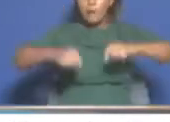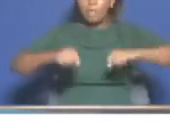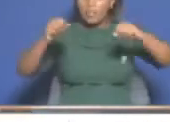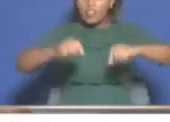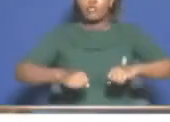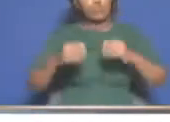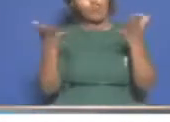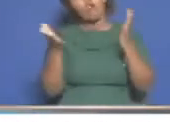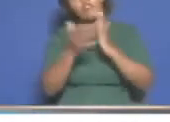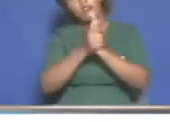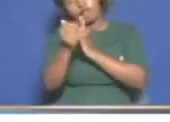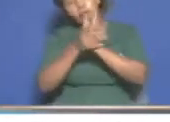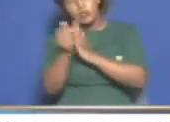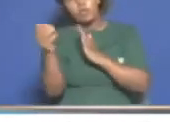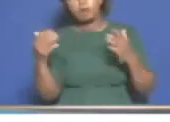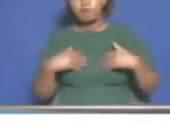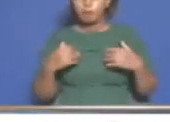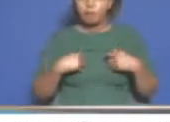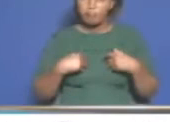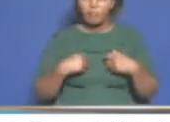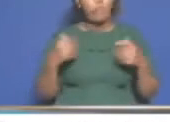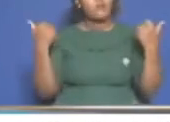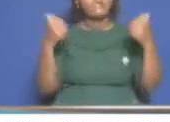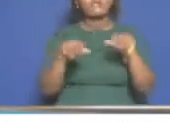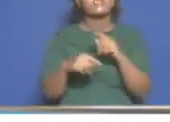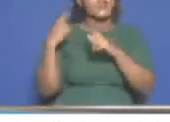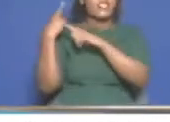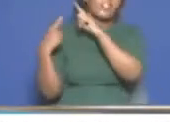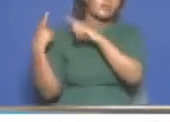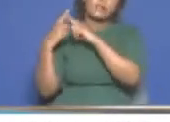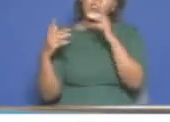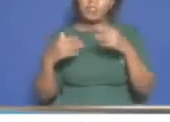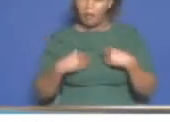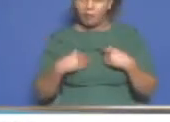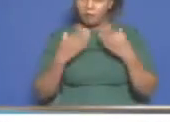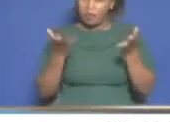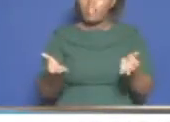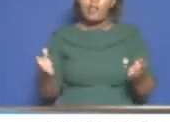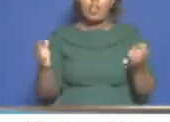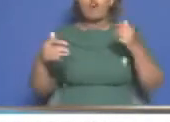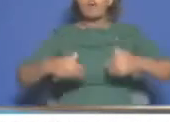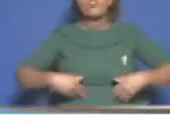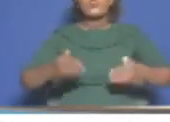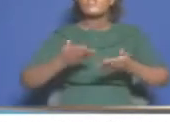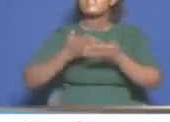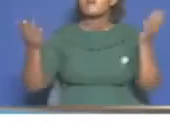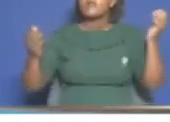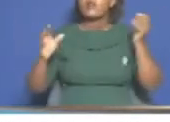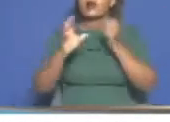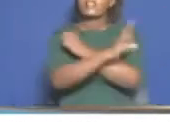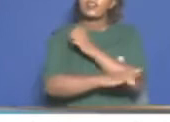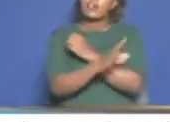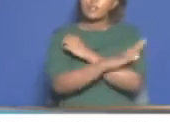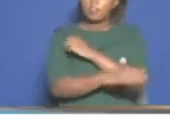wanaweza kuexploit ile umaarufu ambayo wako nayo. Kwa hivyo vijana kote nchini, yatupasa nafasi